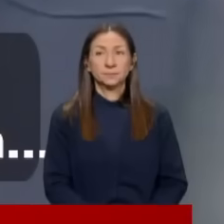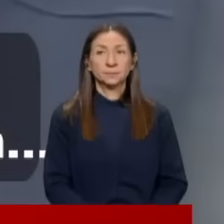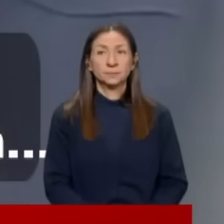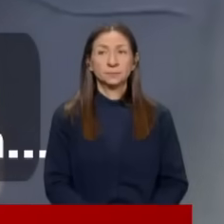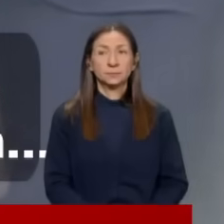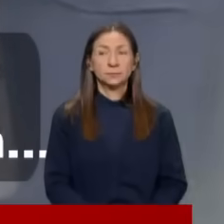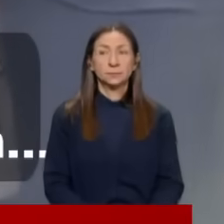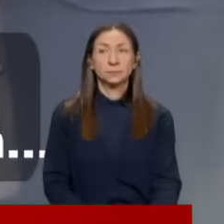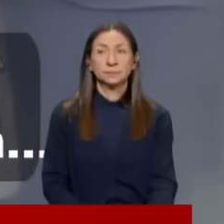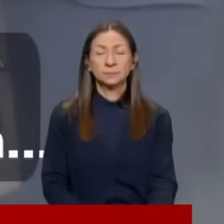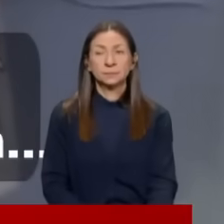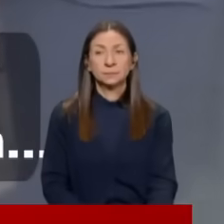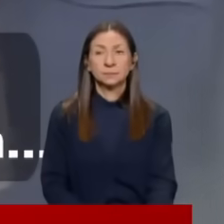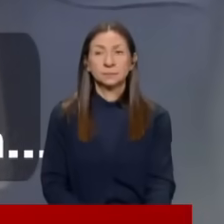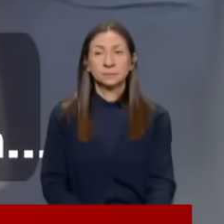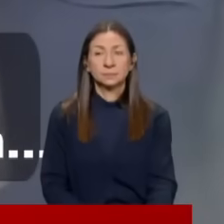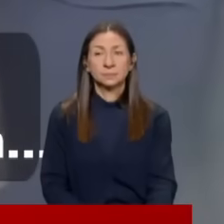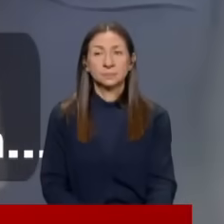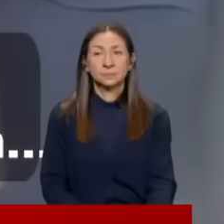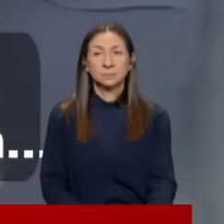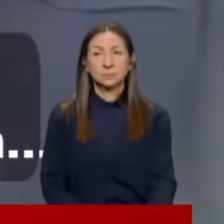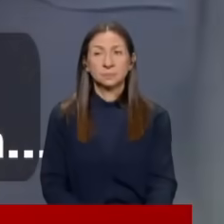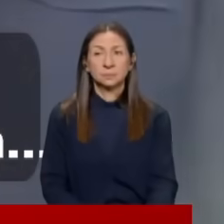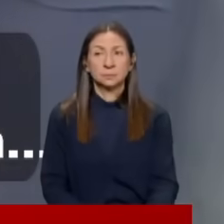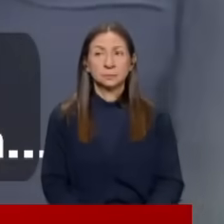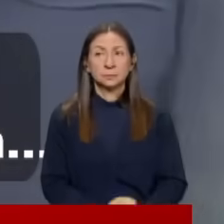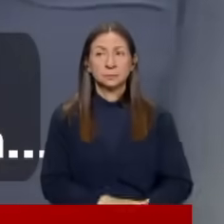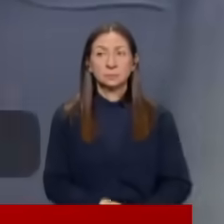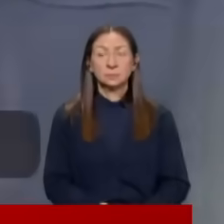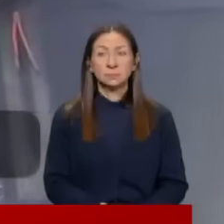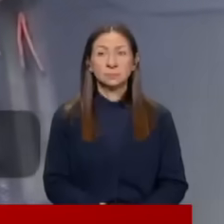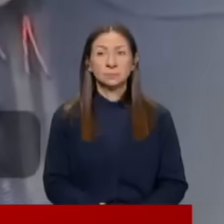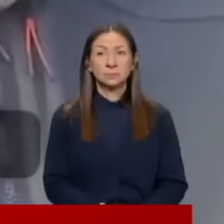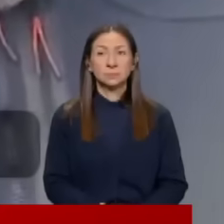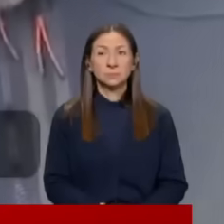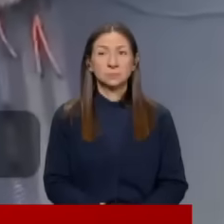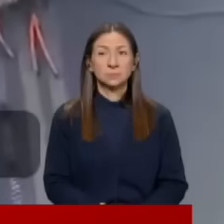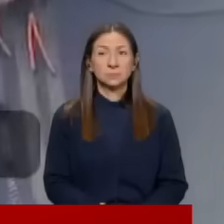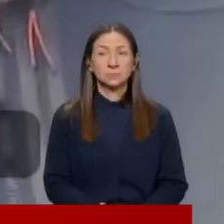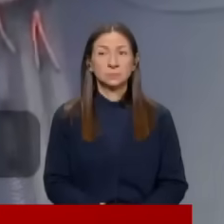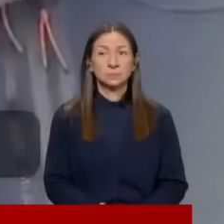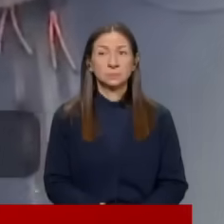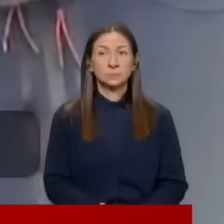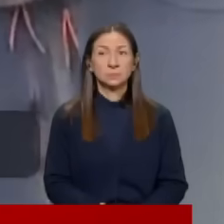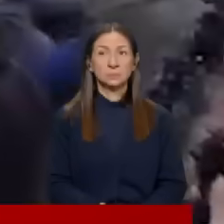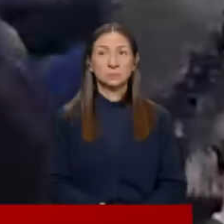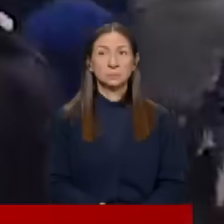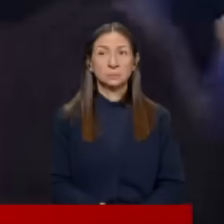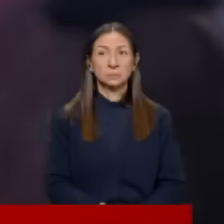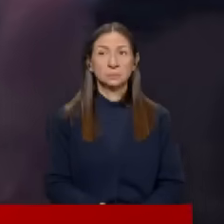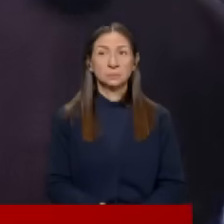işçi arkadaşımız bu tehditlerle, sendika baskısıyla işten atıldı. Ve bu fabrikada patronun değnekçiliğini yapan bir sendika